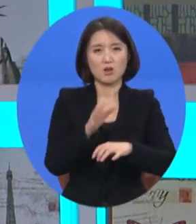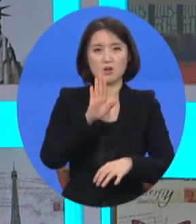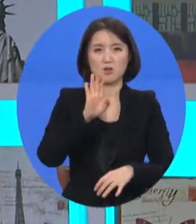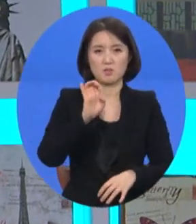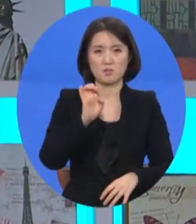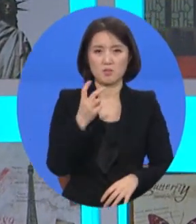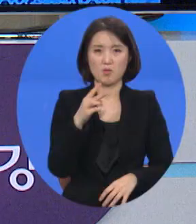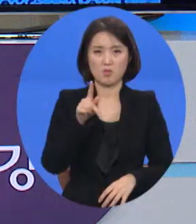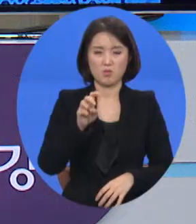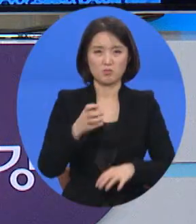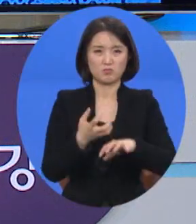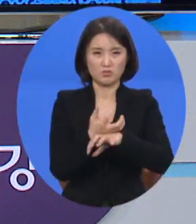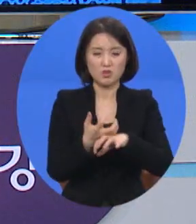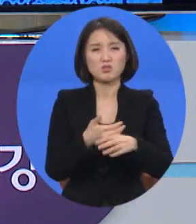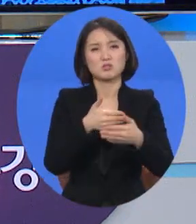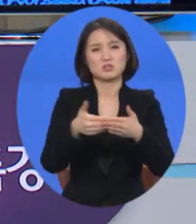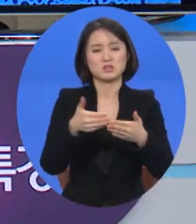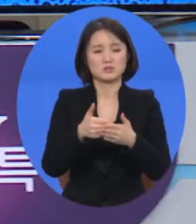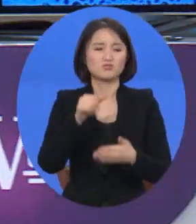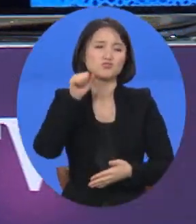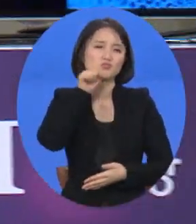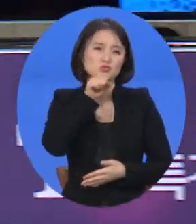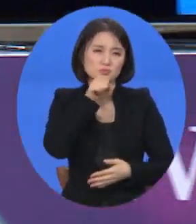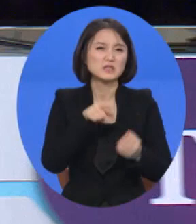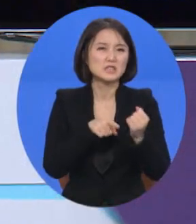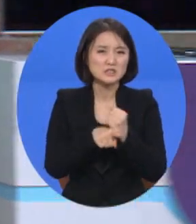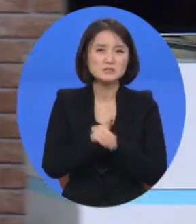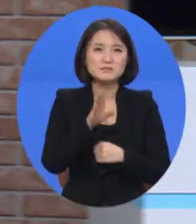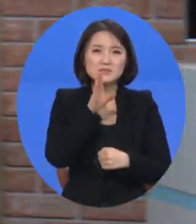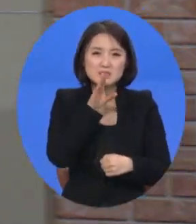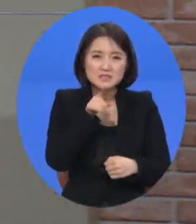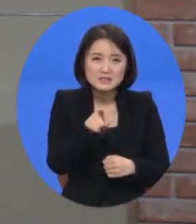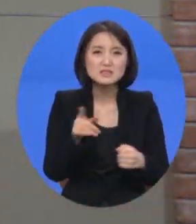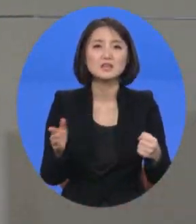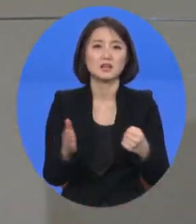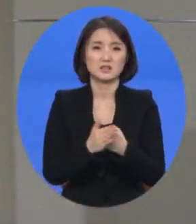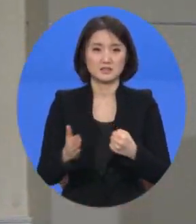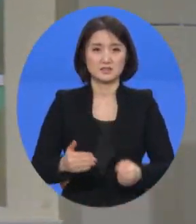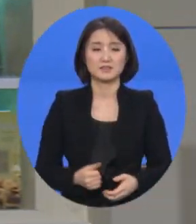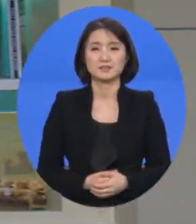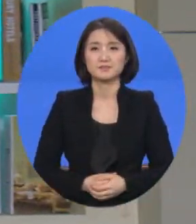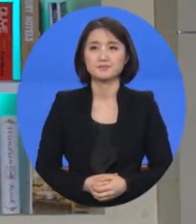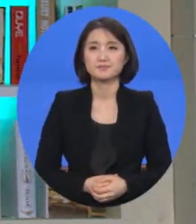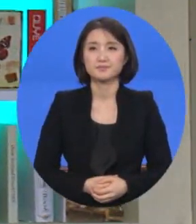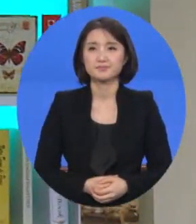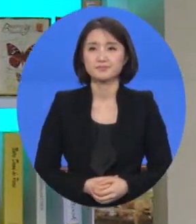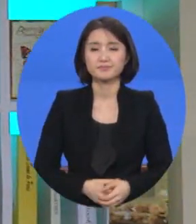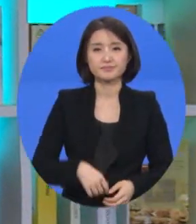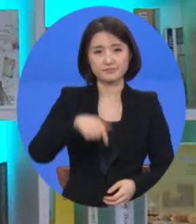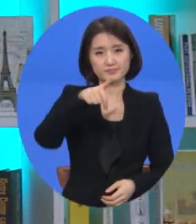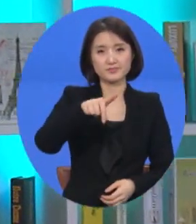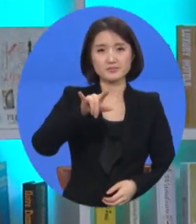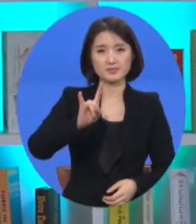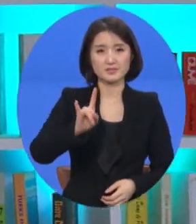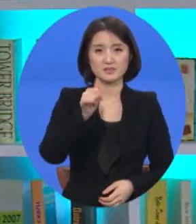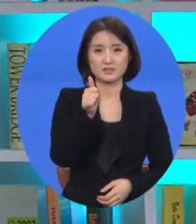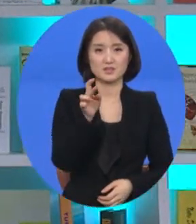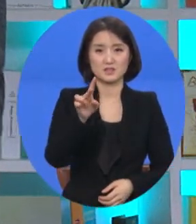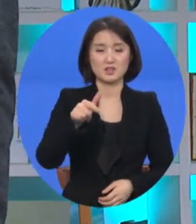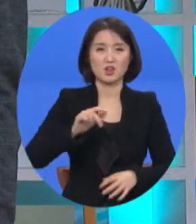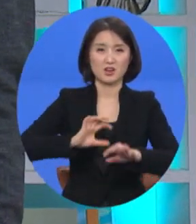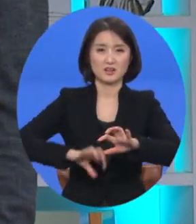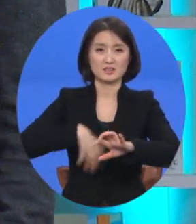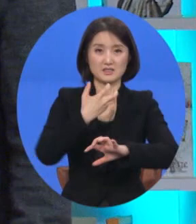그렸던 겁니다 여러분 우리가 흔히 개혁이라는 말을 많이 쓰지 않습니까 개혁 이라고 할 때 한자를 개혁 이라고